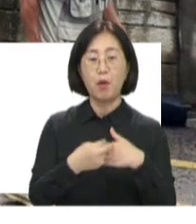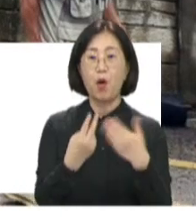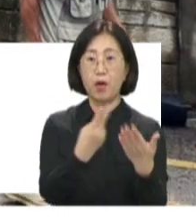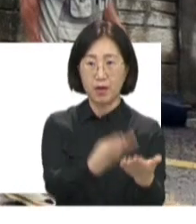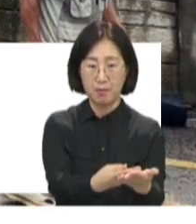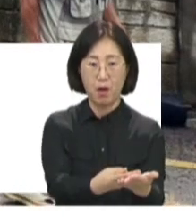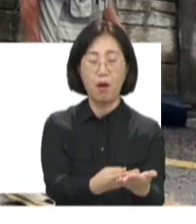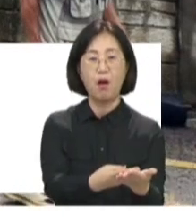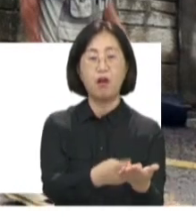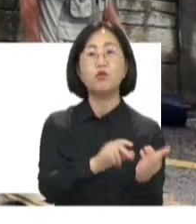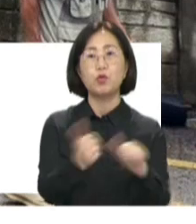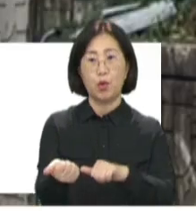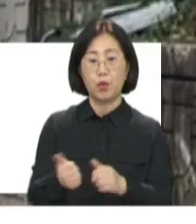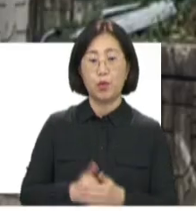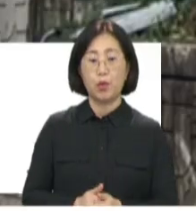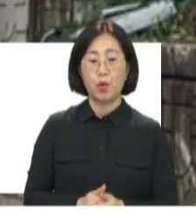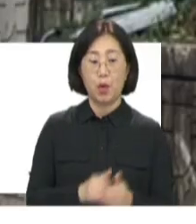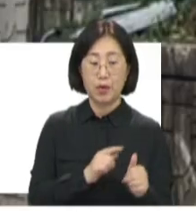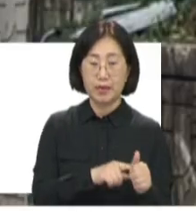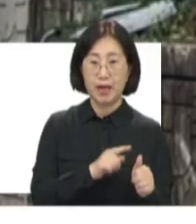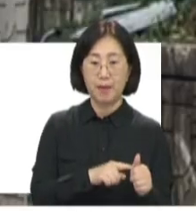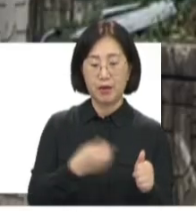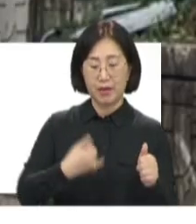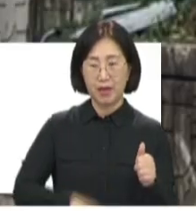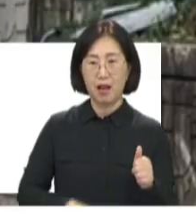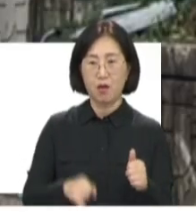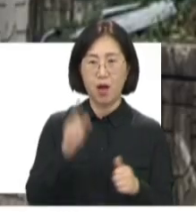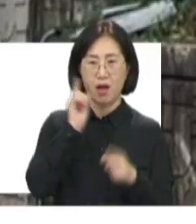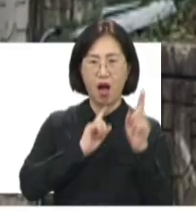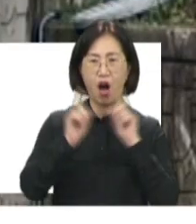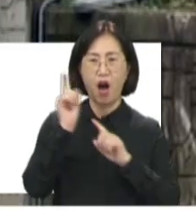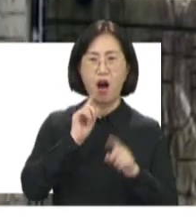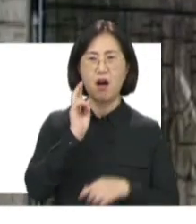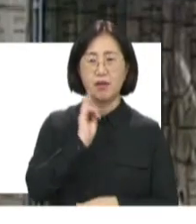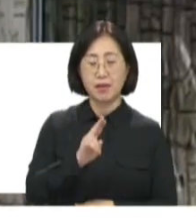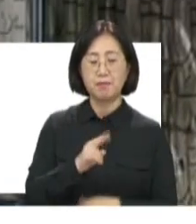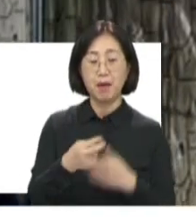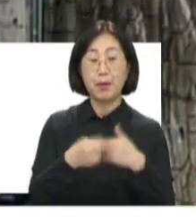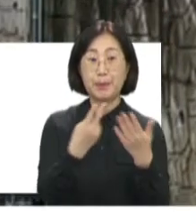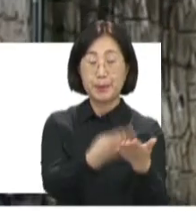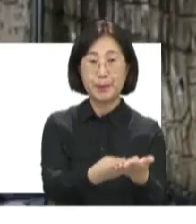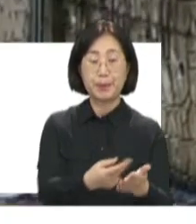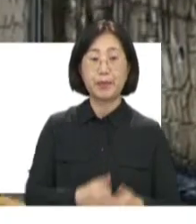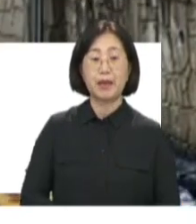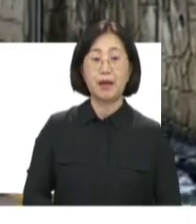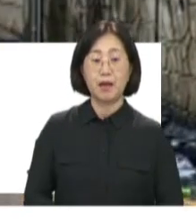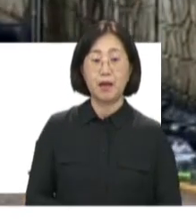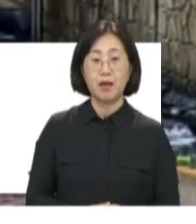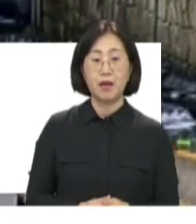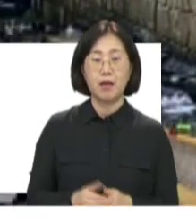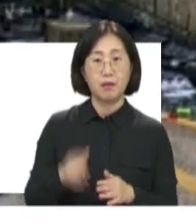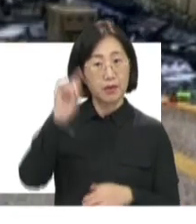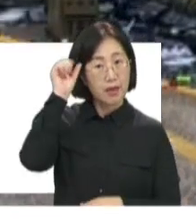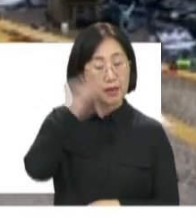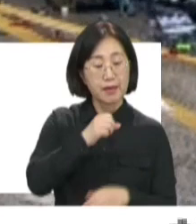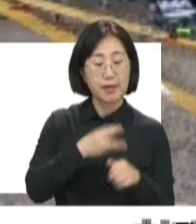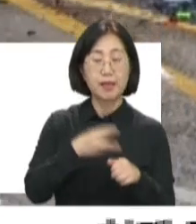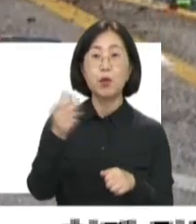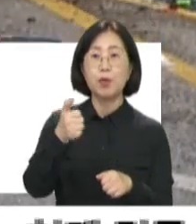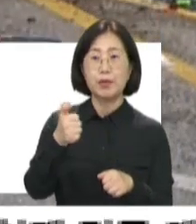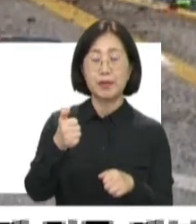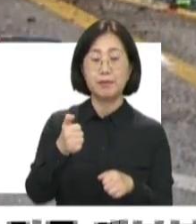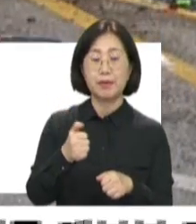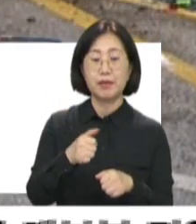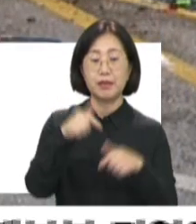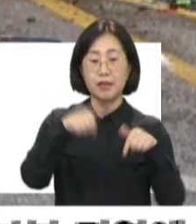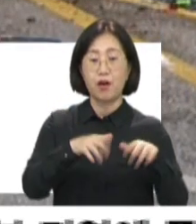이송됐지만 숨졌고 와의 딸도 크게 다쳐 병원으로 옮겨졌습니다 이보다 앞선 오전 3시 분쯤